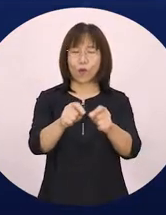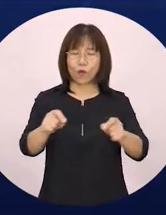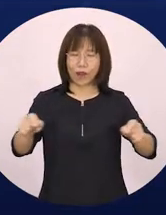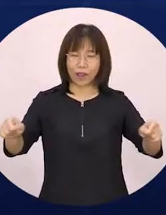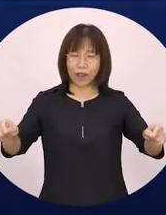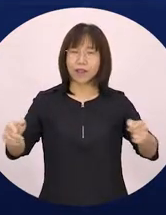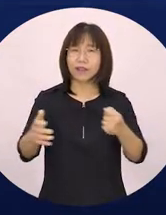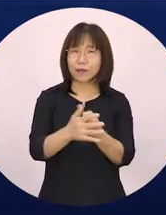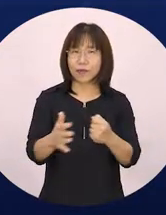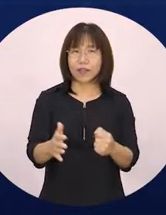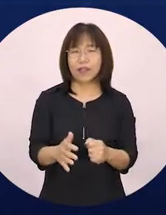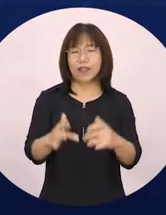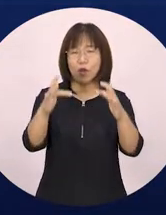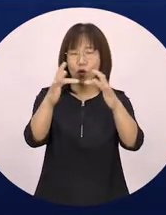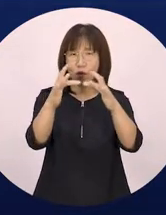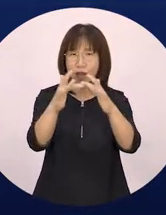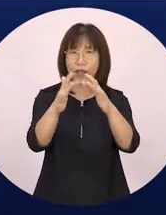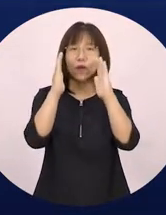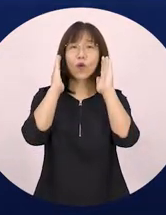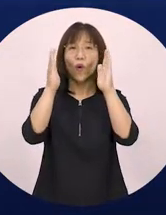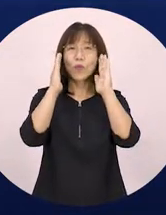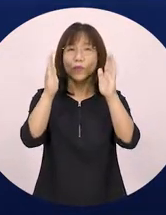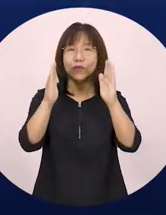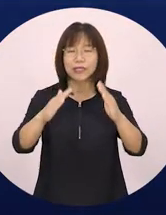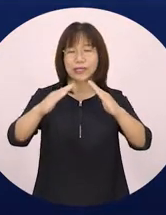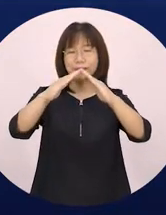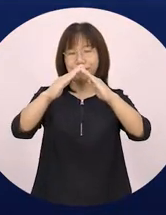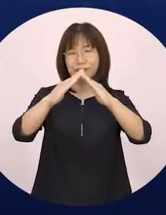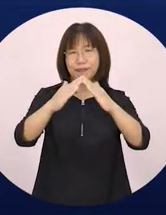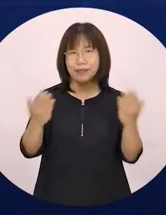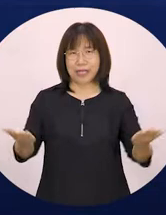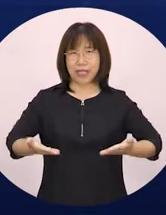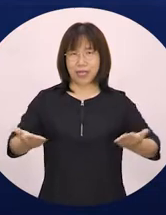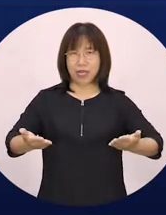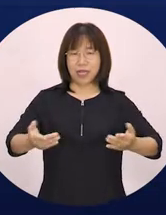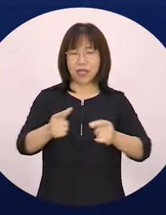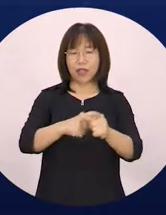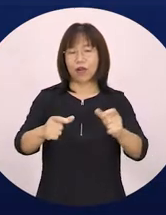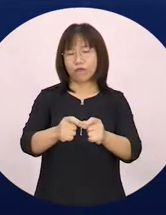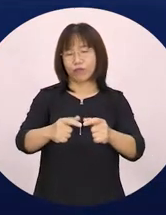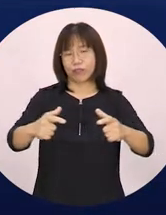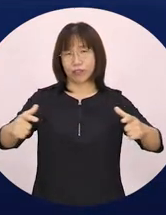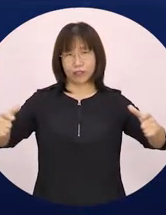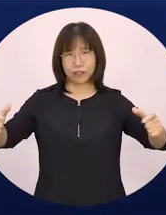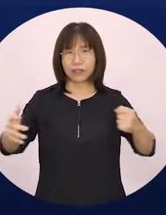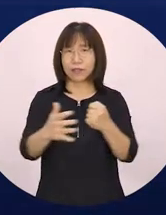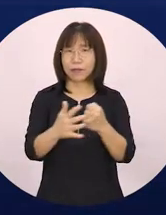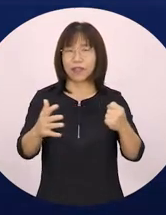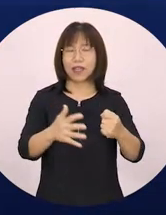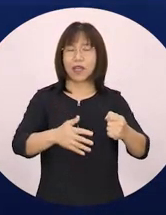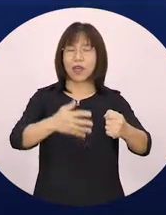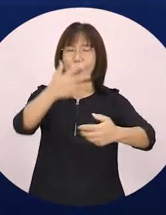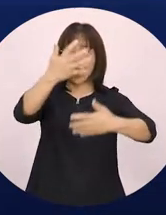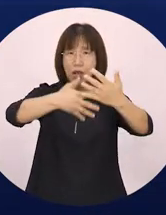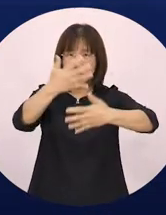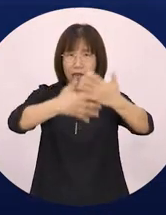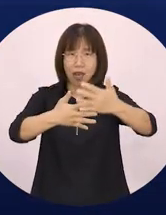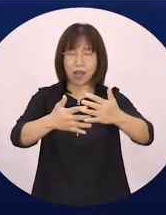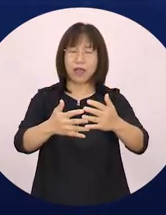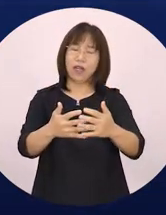코로나19 장기화로 온라인 수업과 재택근무가 보편화되면서 비대면 화상회의에 대한 수요가 늘고